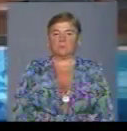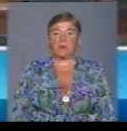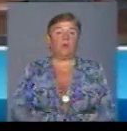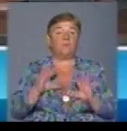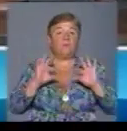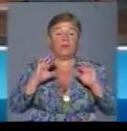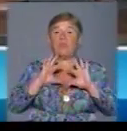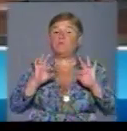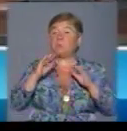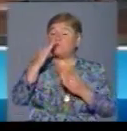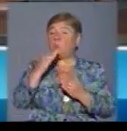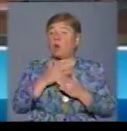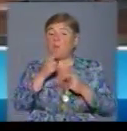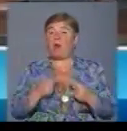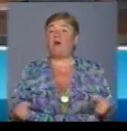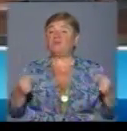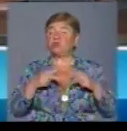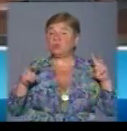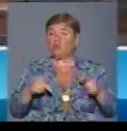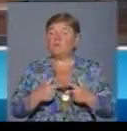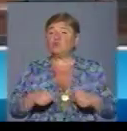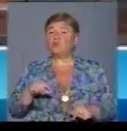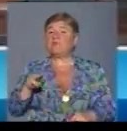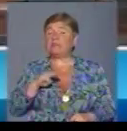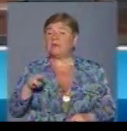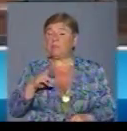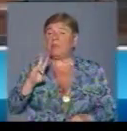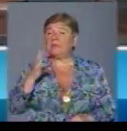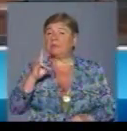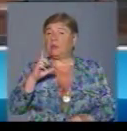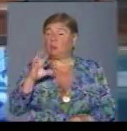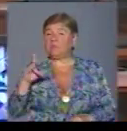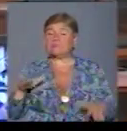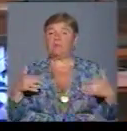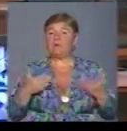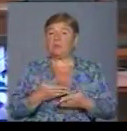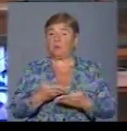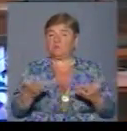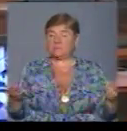В ефірі інформаційна програма «Вчасно». У студії Тетяна Мендель та Наталія Булеця. Вітаємо.